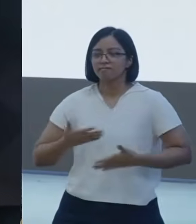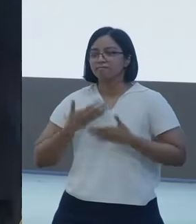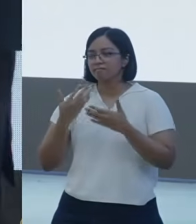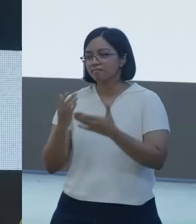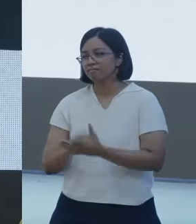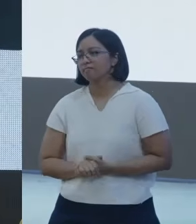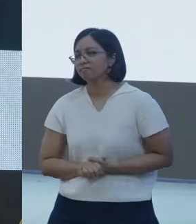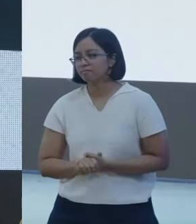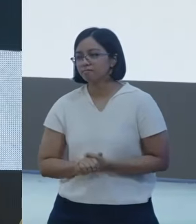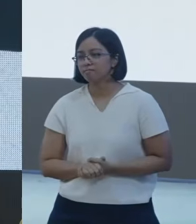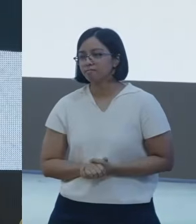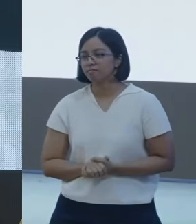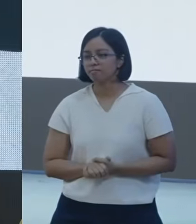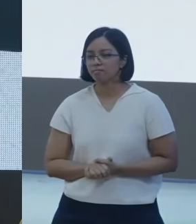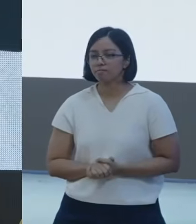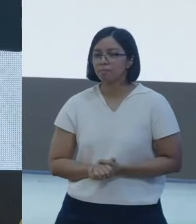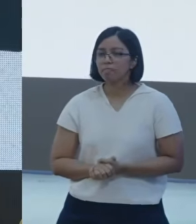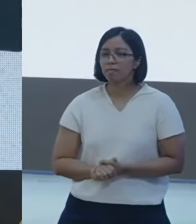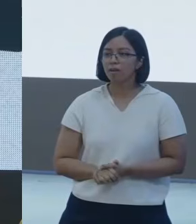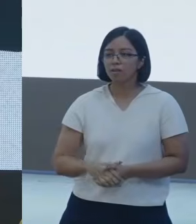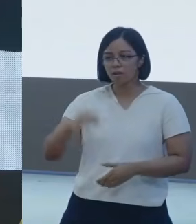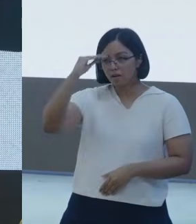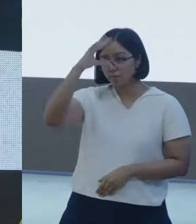Yung lalaki na nakita nyo kanina,